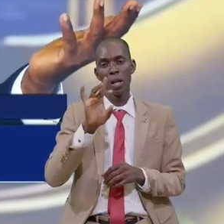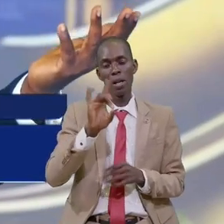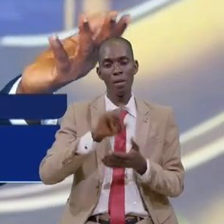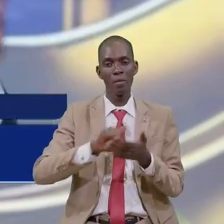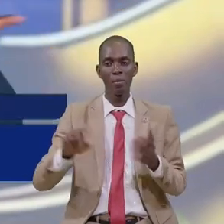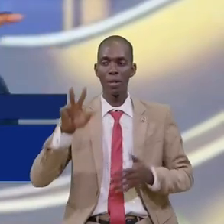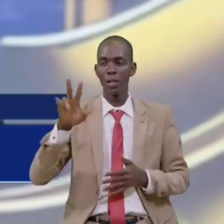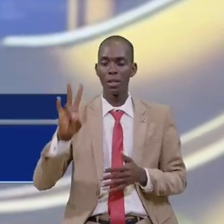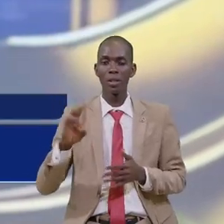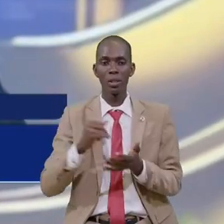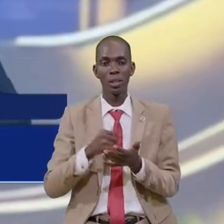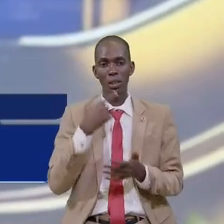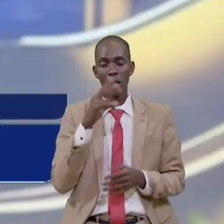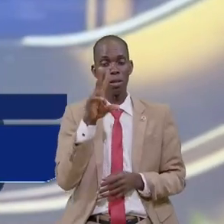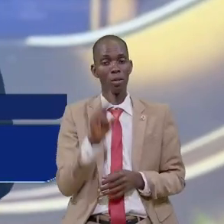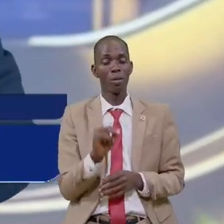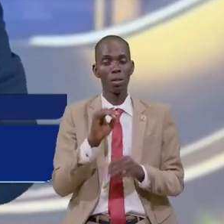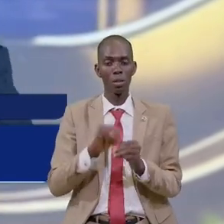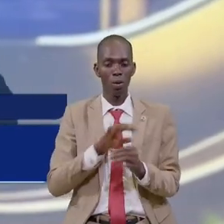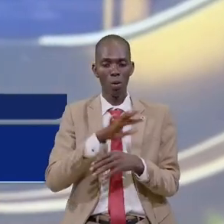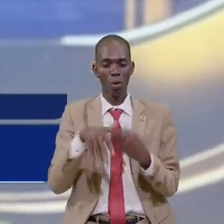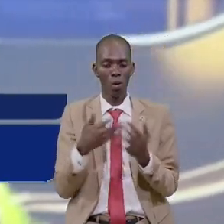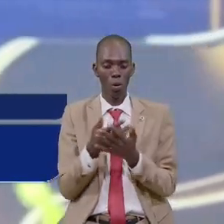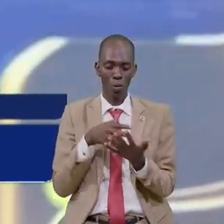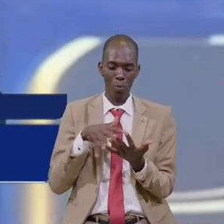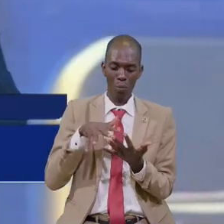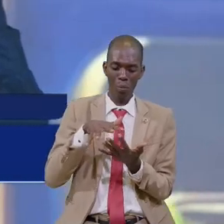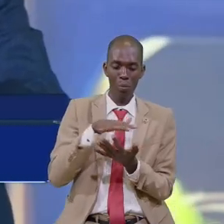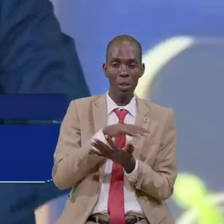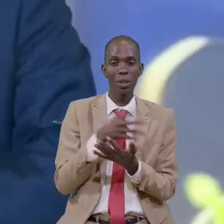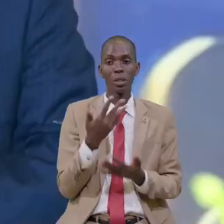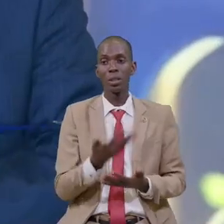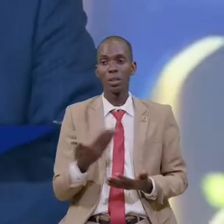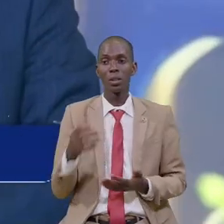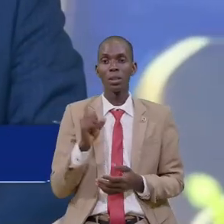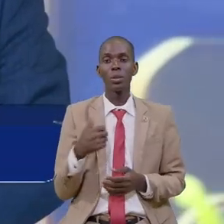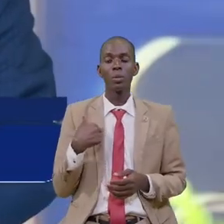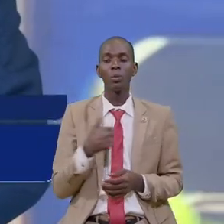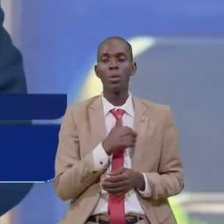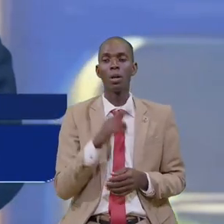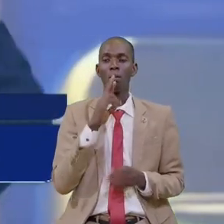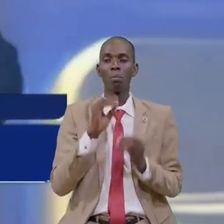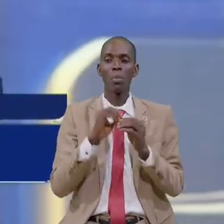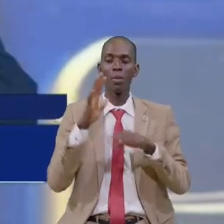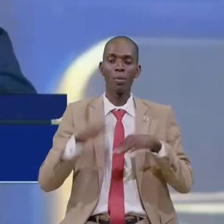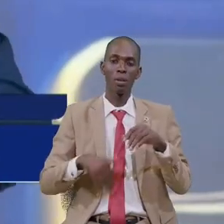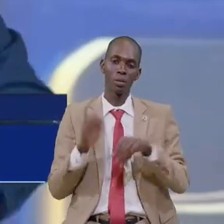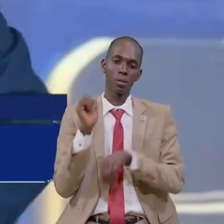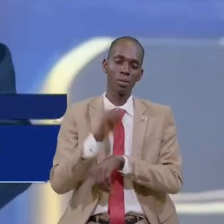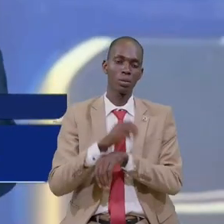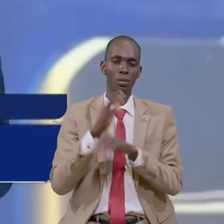Romains chapitre 7 dit. Mais dans toutes ces choses, nous sommes plus que